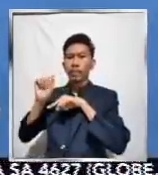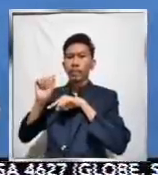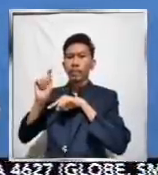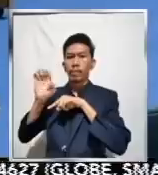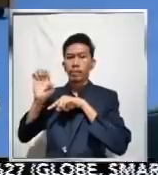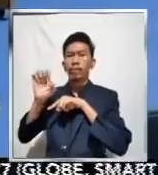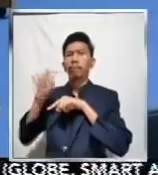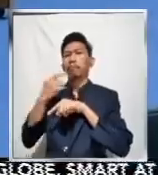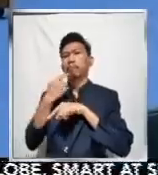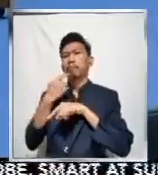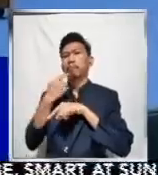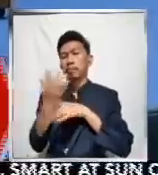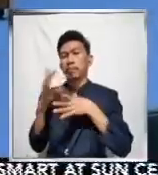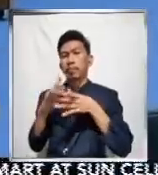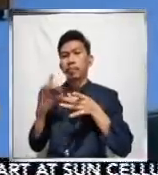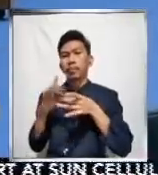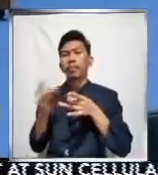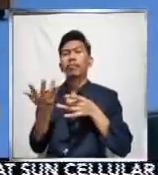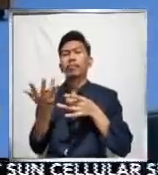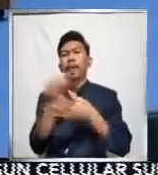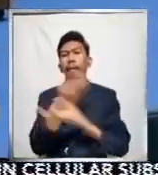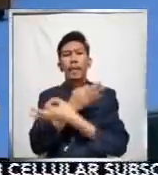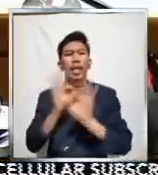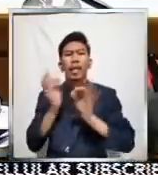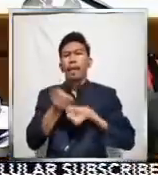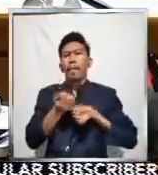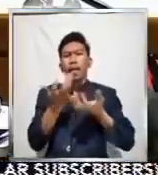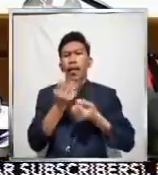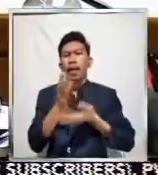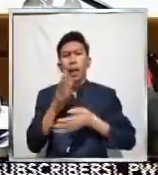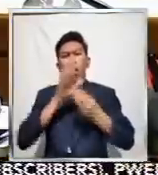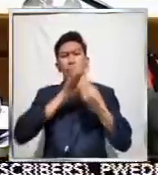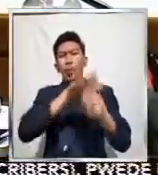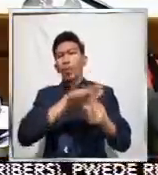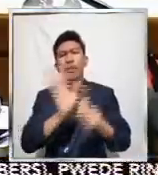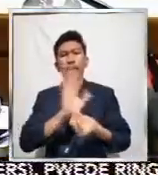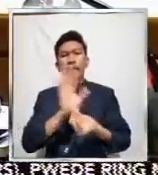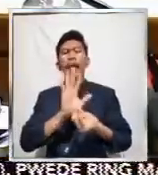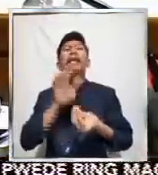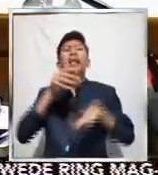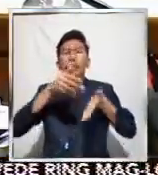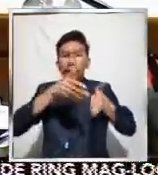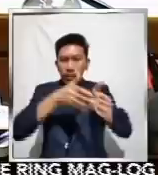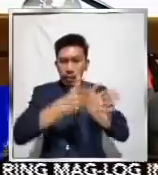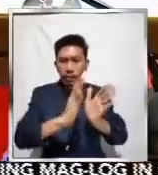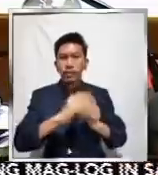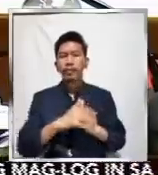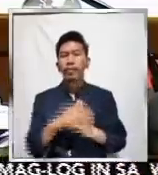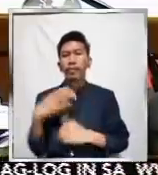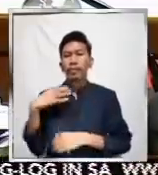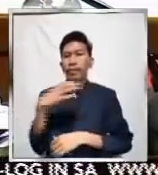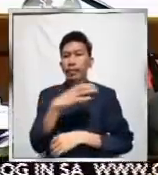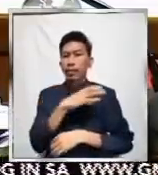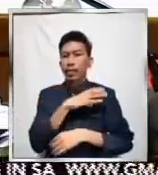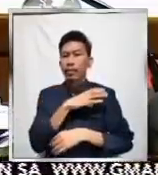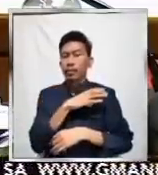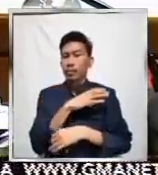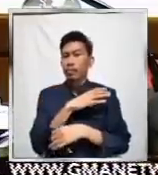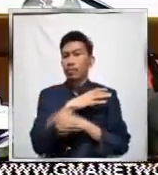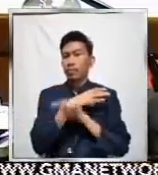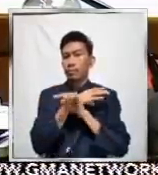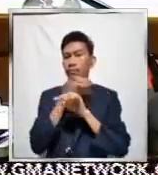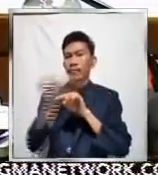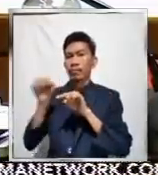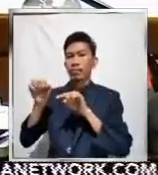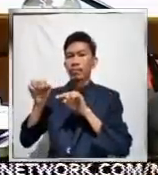dapat sinisiil ang karapatan ng mga mamamahayag na mag-ulat. Hindi papel ng Kongreso ang pagtatakda kung ano